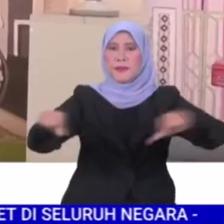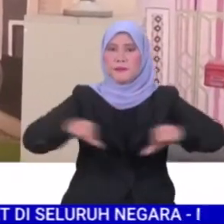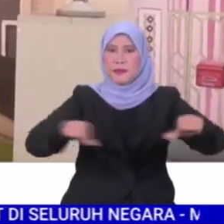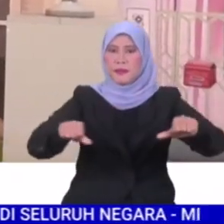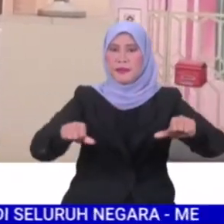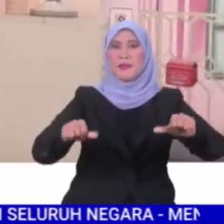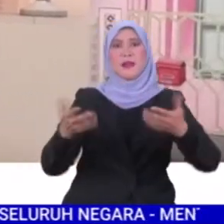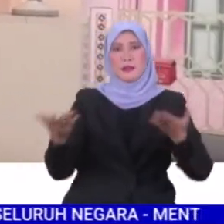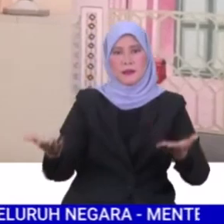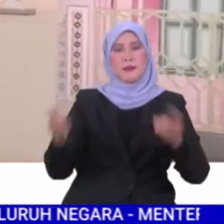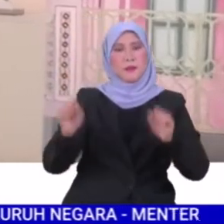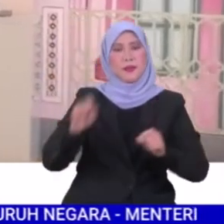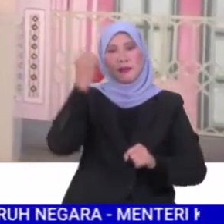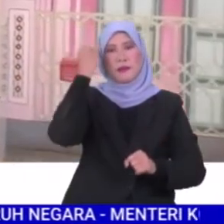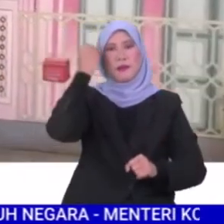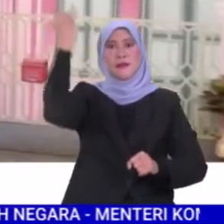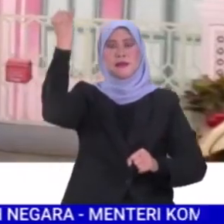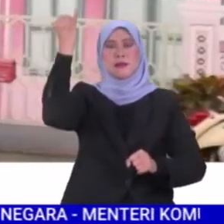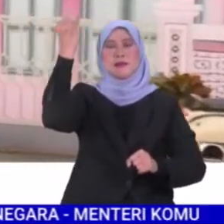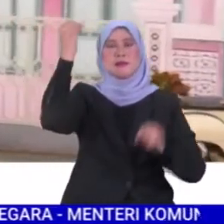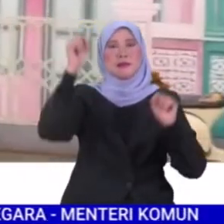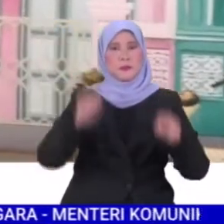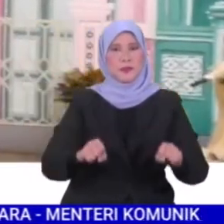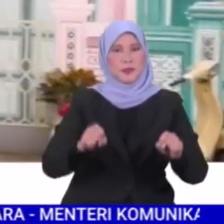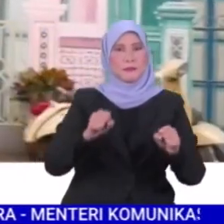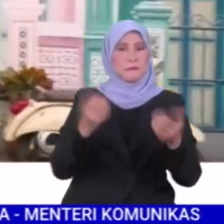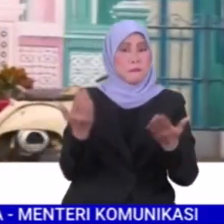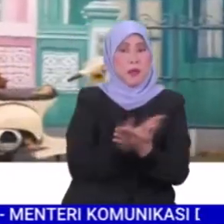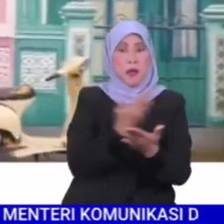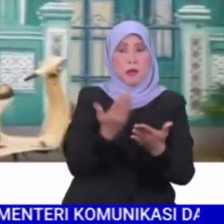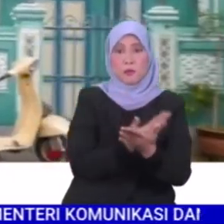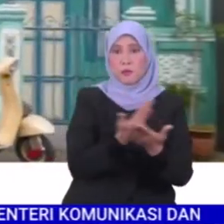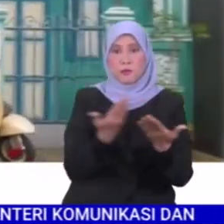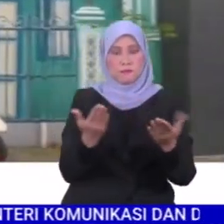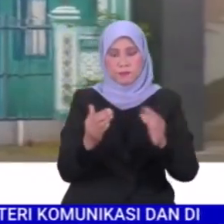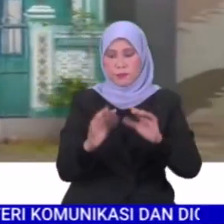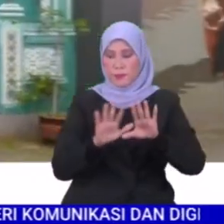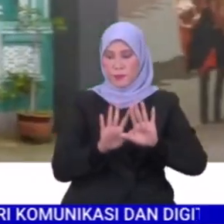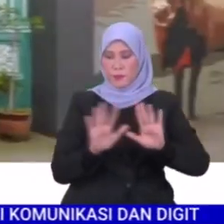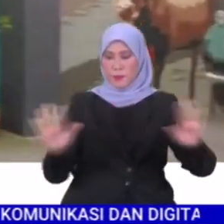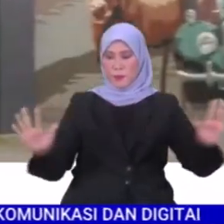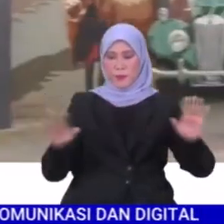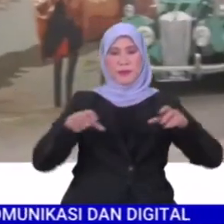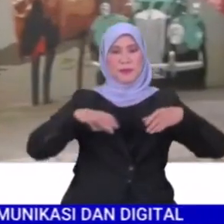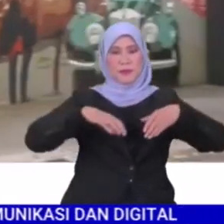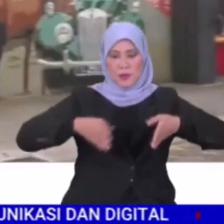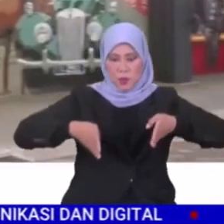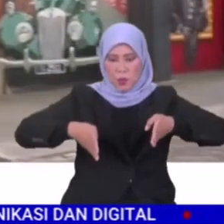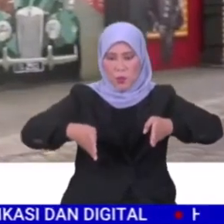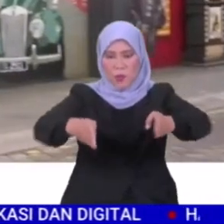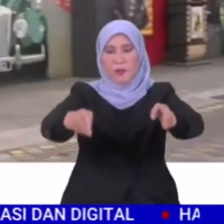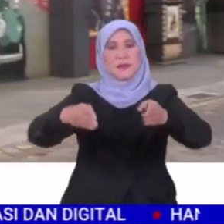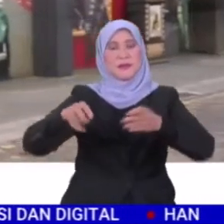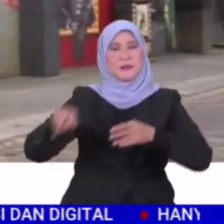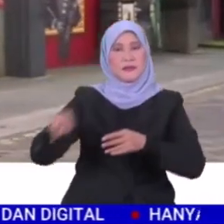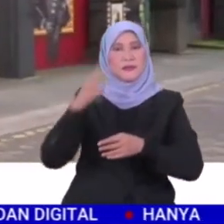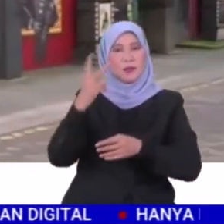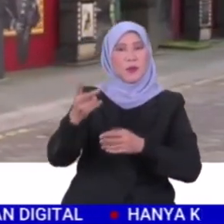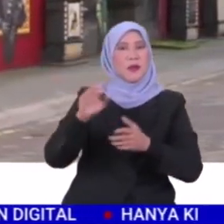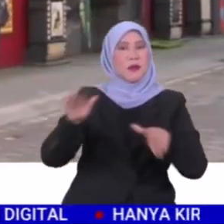ini. Mencipta lagi satu konten baru kepada ruang ini yang saya yakin tengok dari